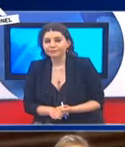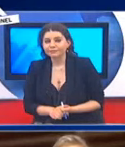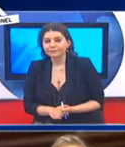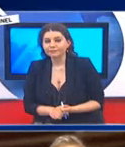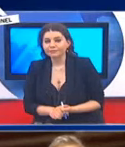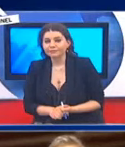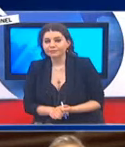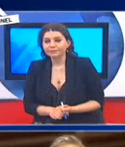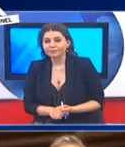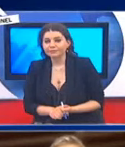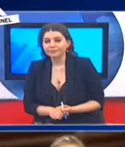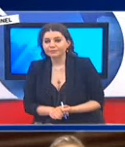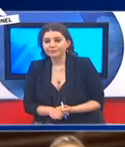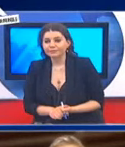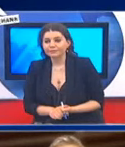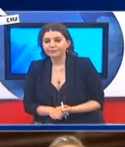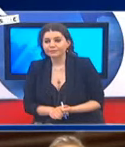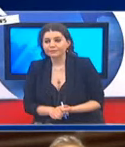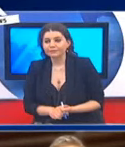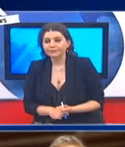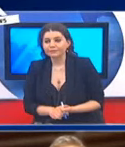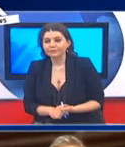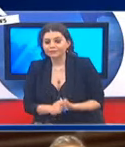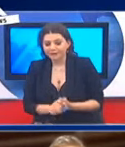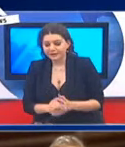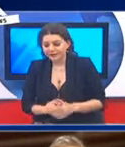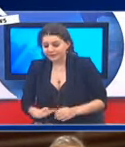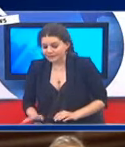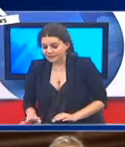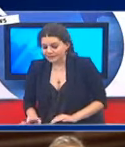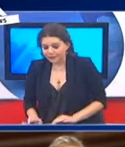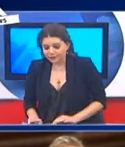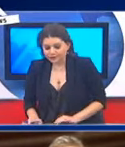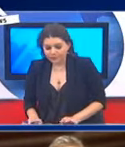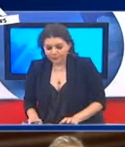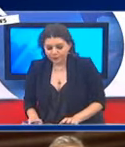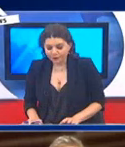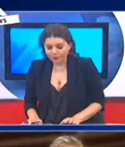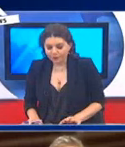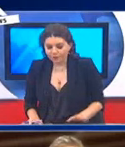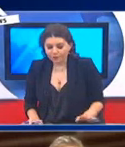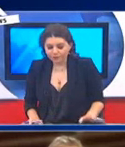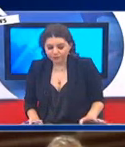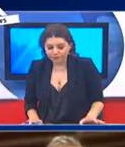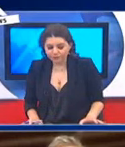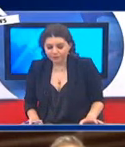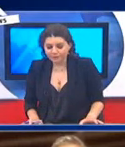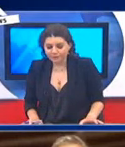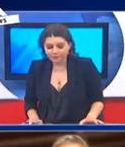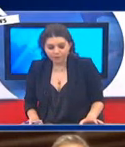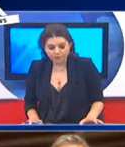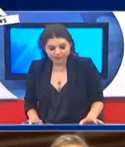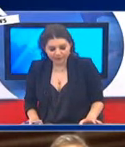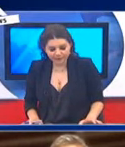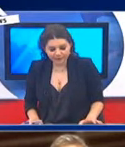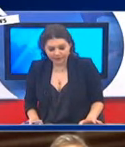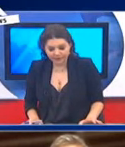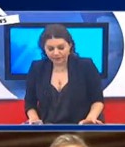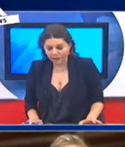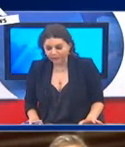δεν πιστεύουν, είναι καθολικοί, εβραίοι ή οτιδήποτε άλλο. Σας ευχαριστώ θερμά λοιπόν κύριε Κούγλογλου. Δεσμεύομαι για